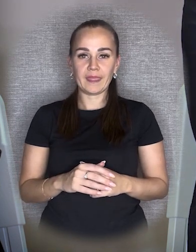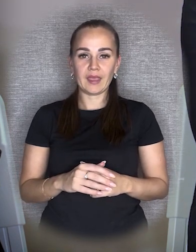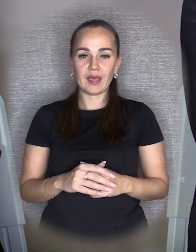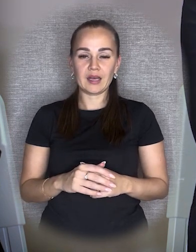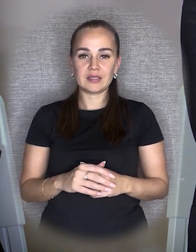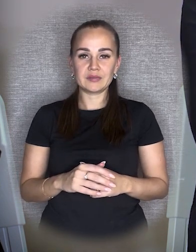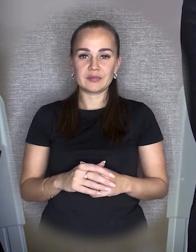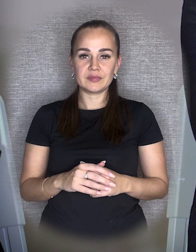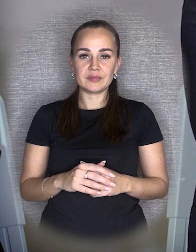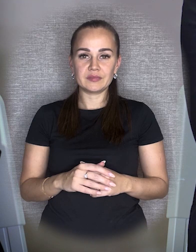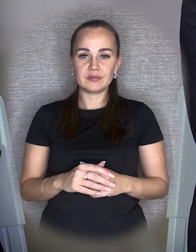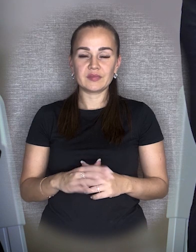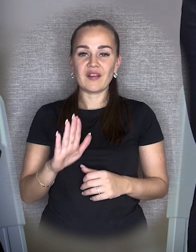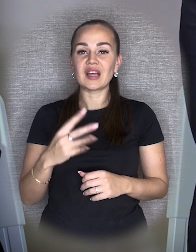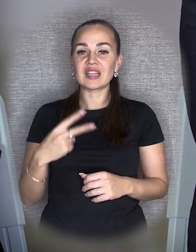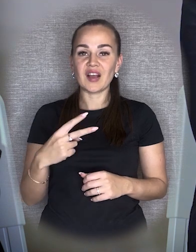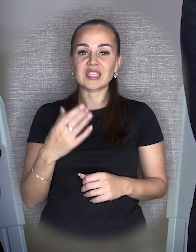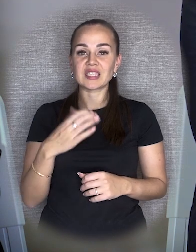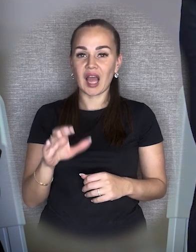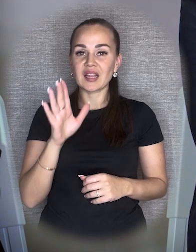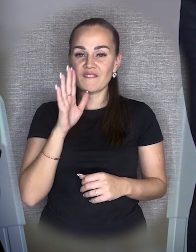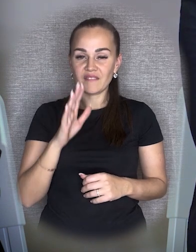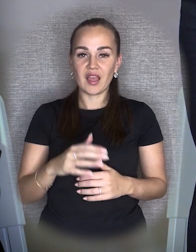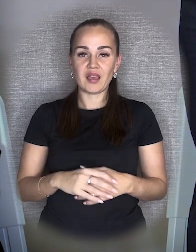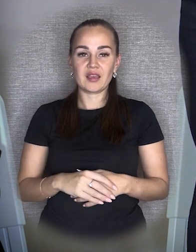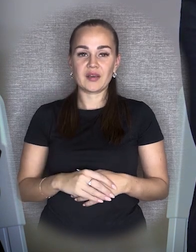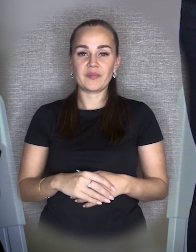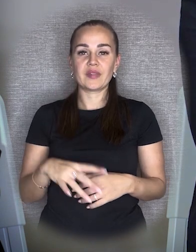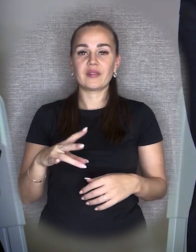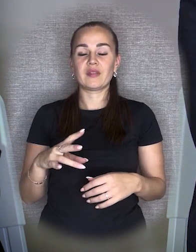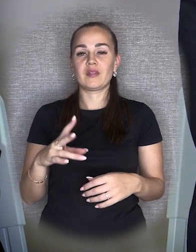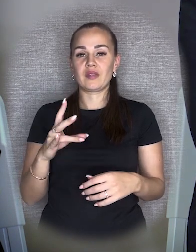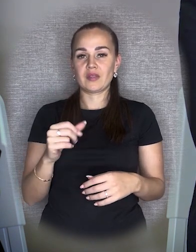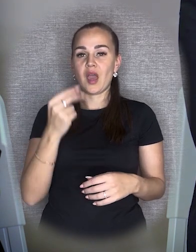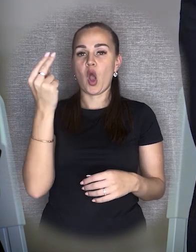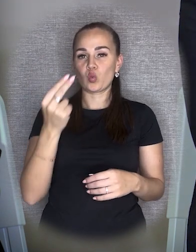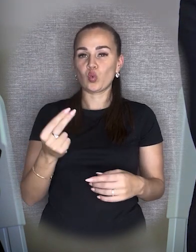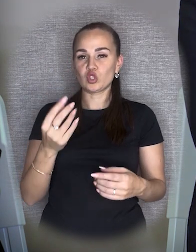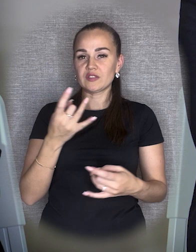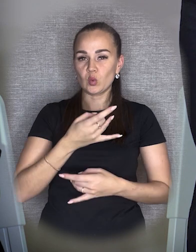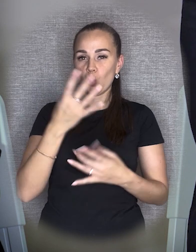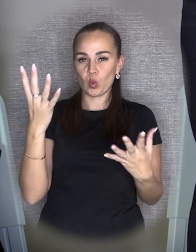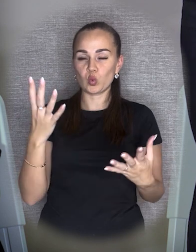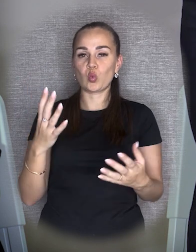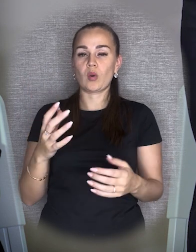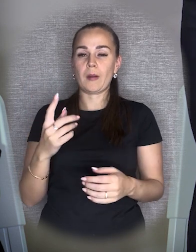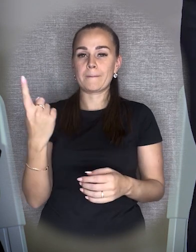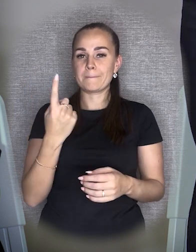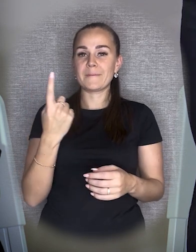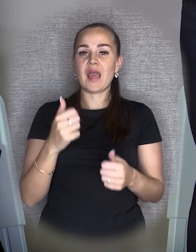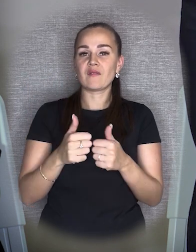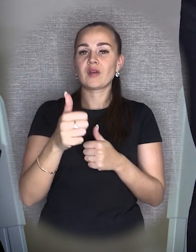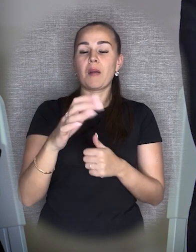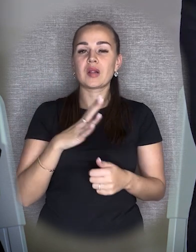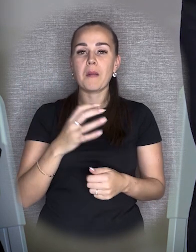то так как в 20 веке на широкую арену художественной культуры вышла именно